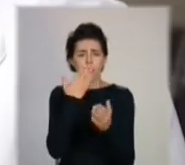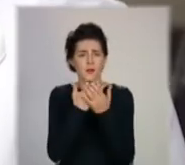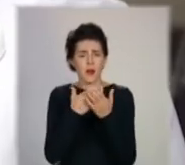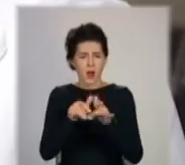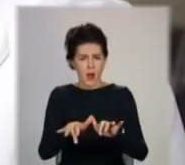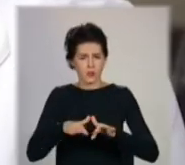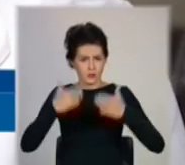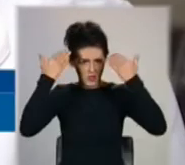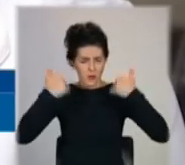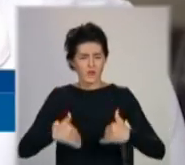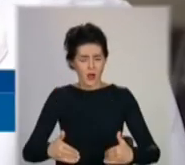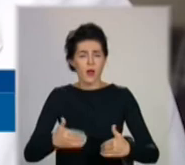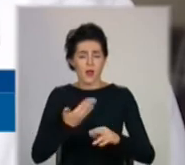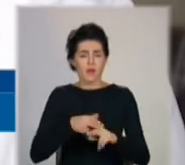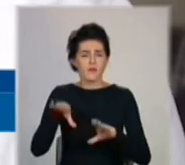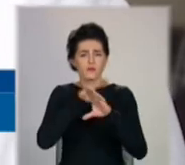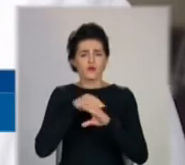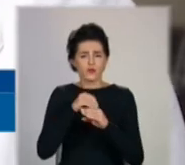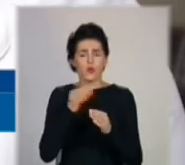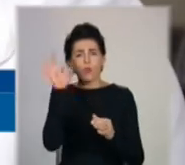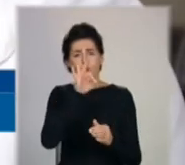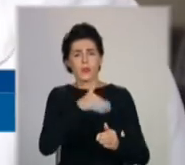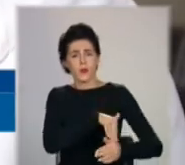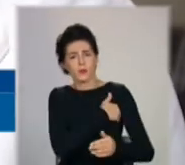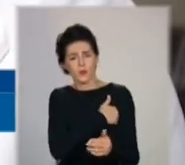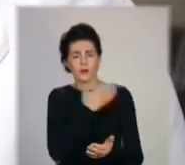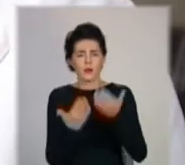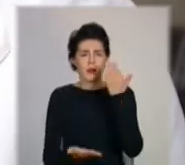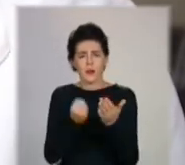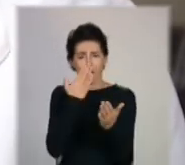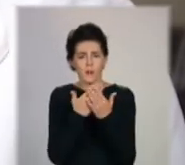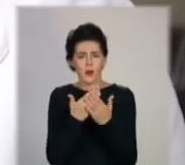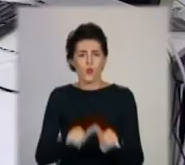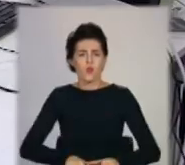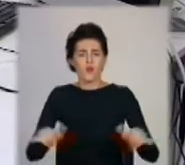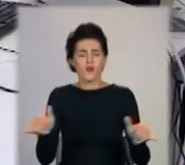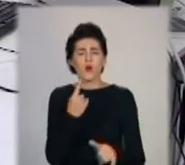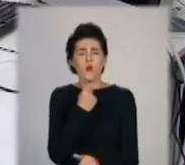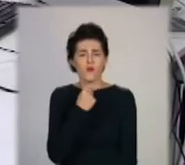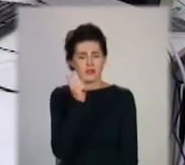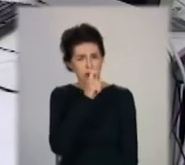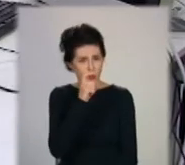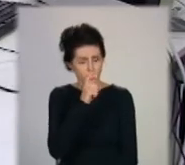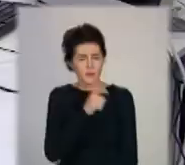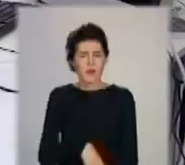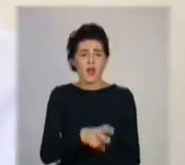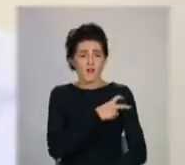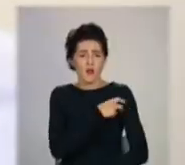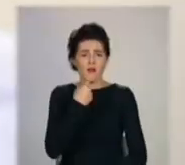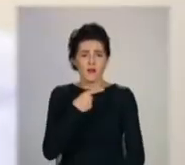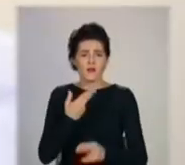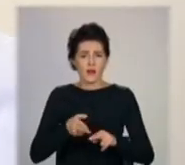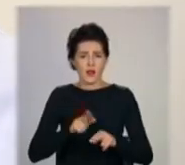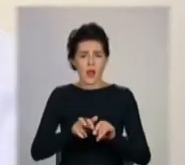томографии. Тяжесть состояния определяется температурой и показателями насыщения крови кислородом. Лікар запевняє, знімки